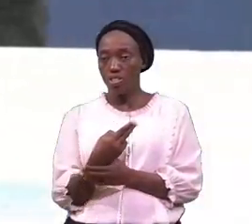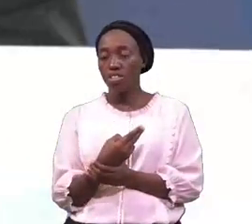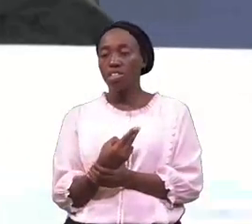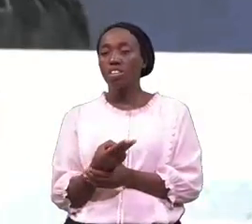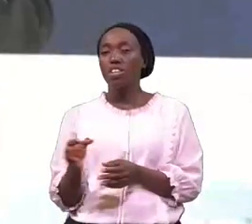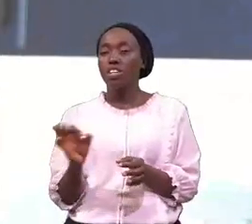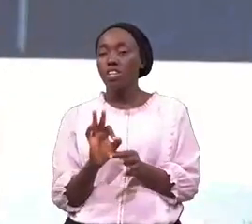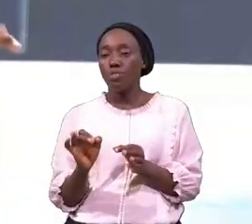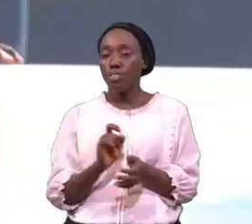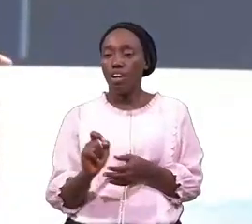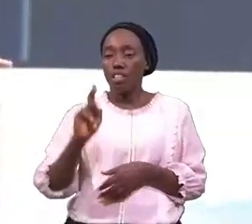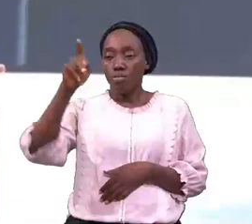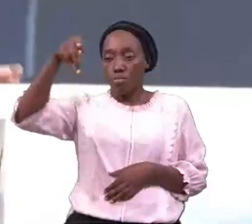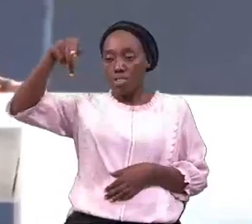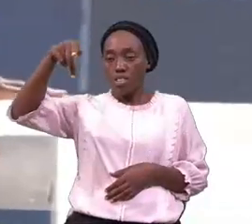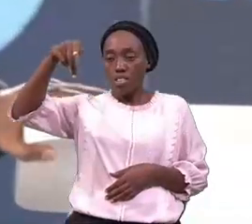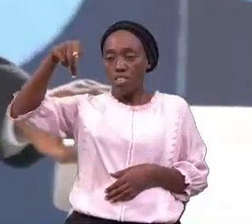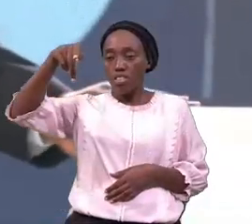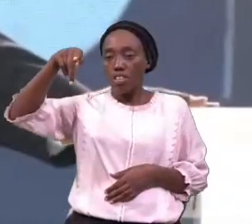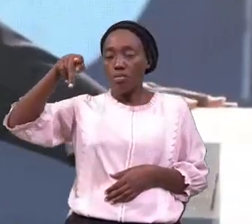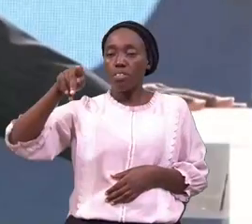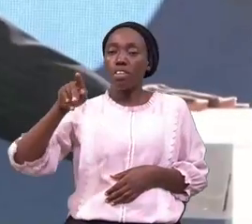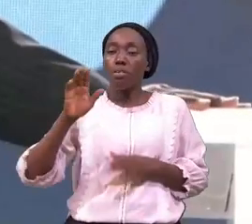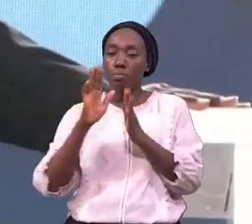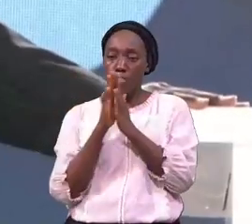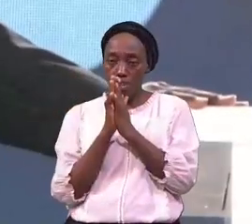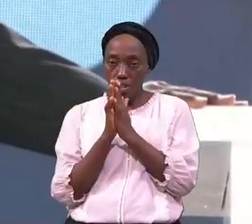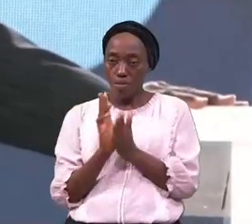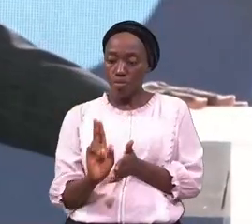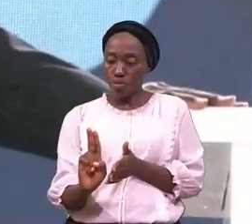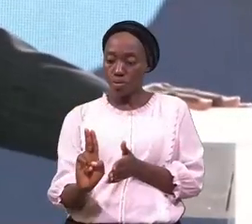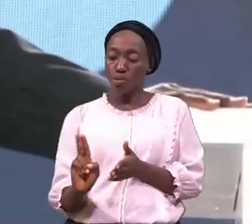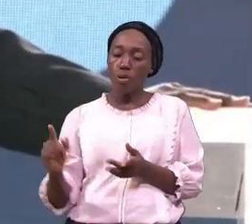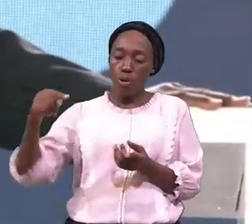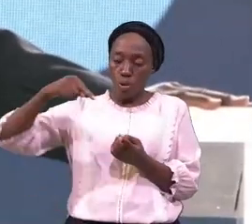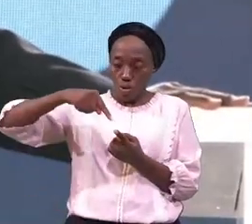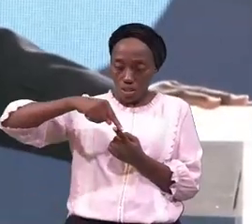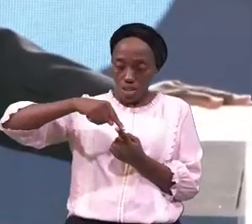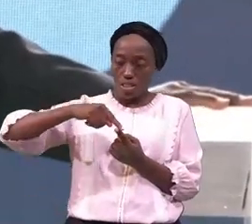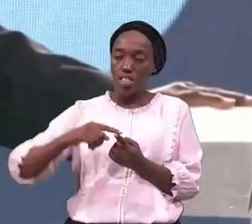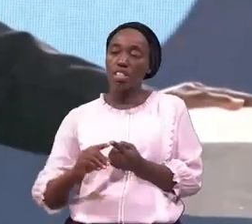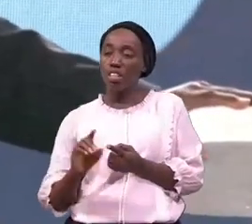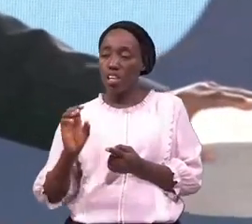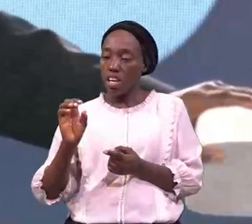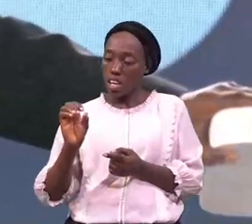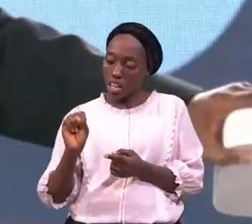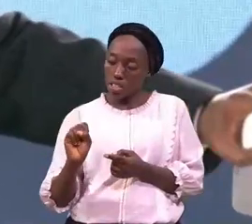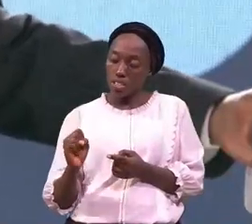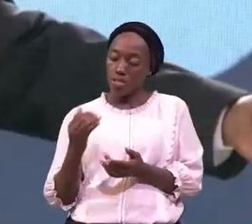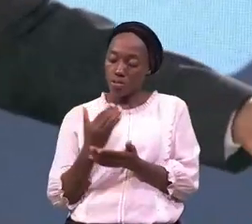Si vous écrivez push en anglais, priez jusqu'à ce que quelque chose